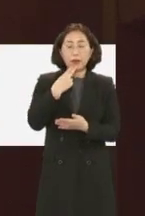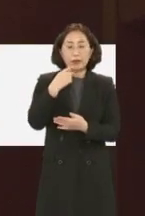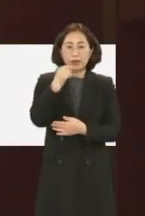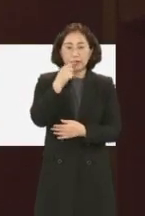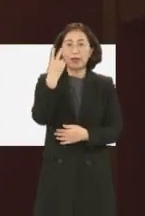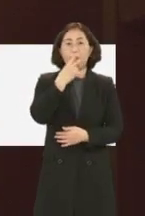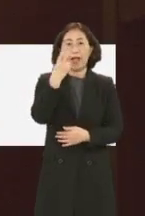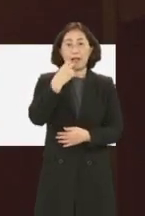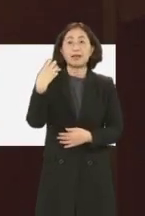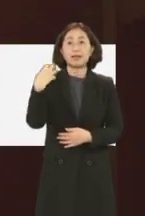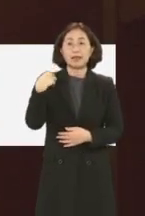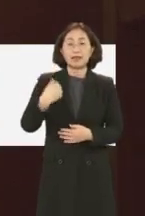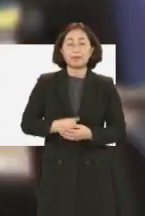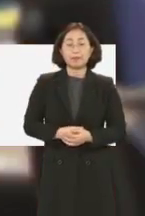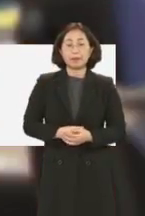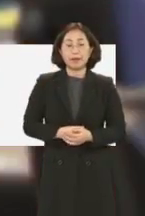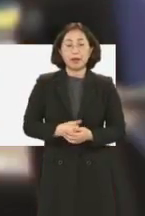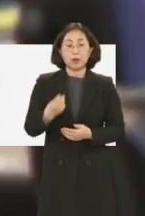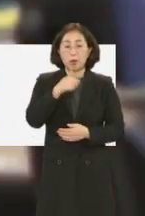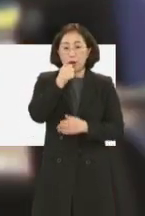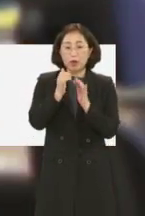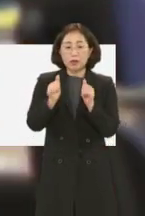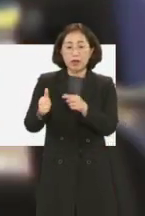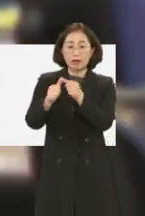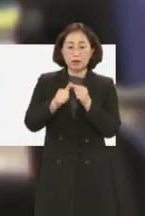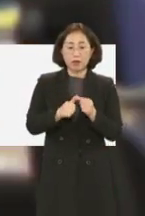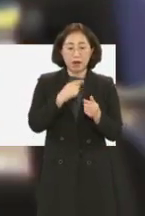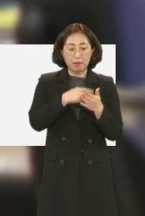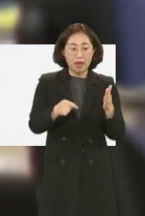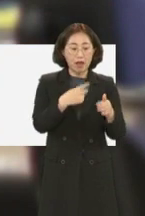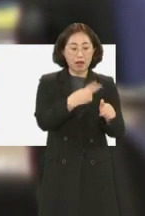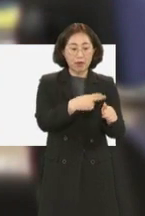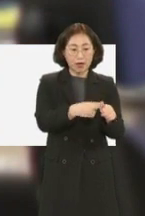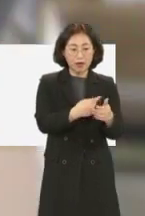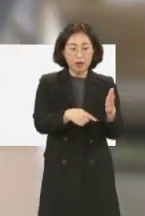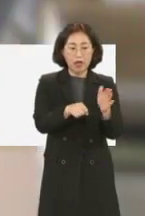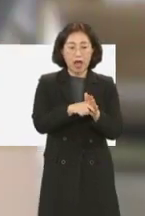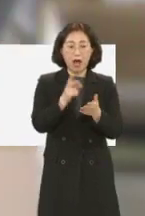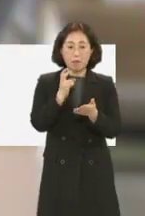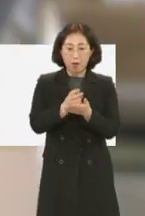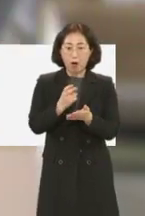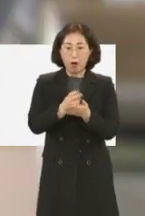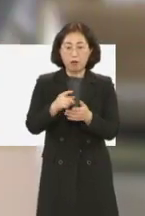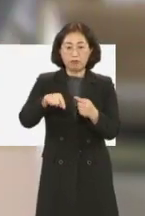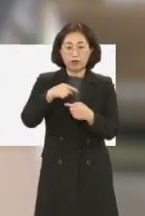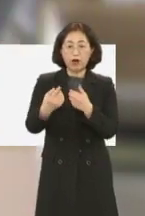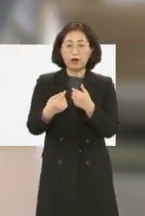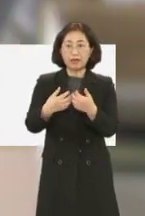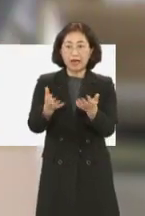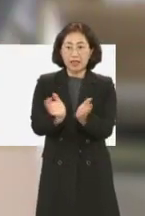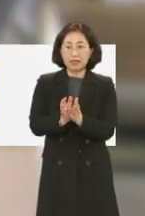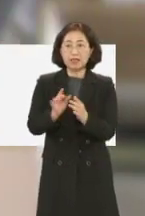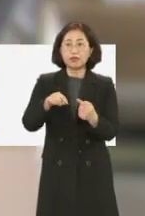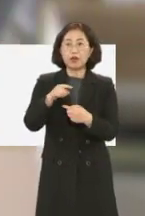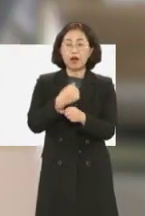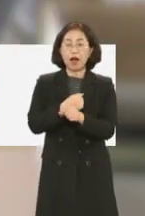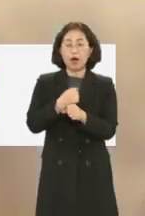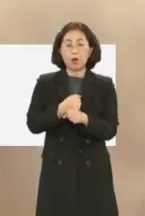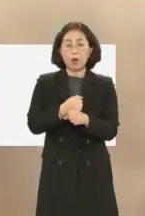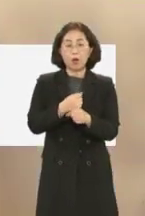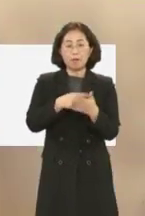철저히 관리할 예정입니다. 또 변호사를 비축해 피해 교직원을 위한 법률 지원단을 운영하고 피해 교원을